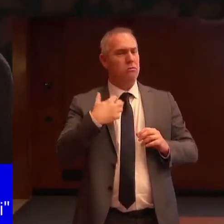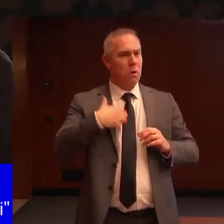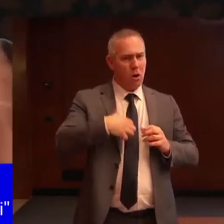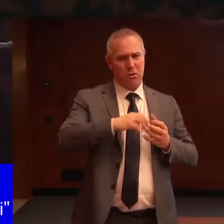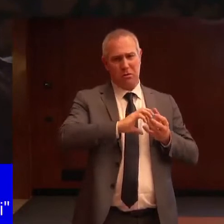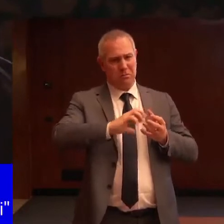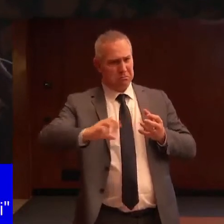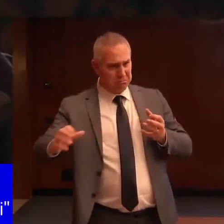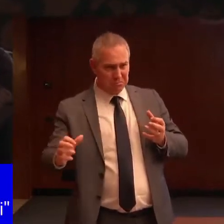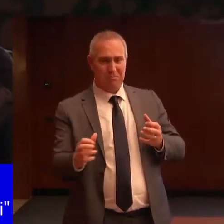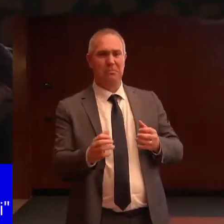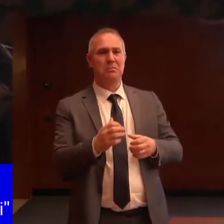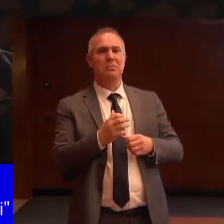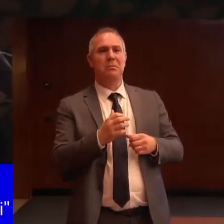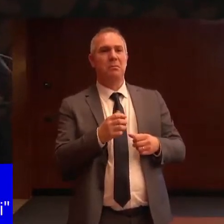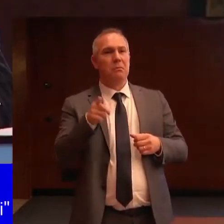Bene, raccontava